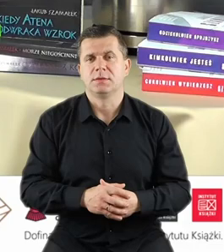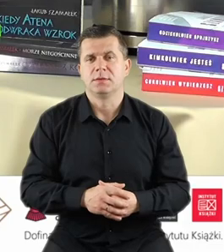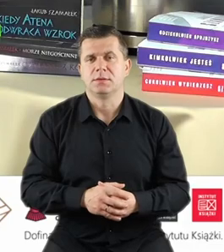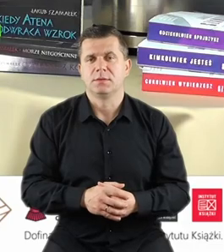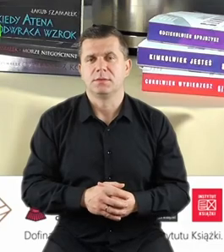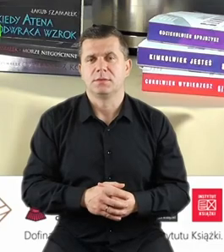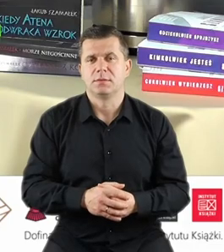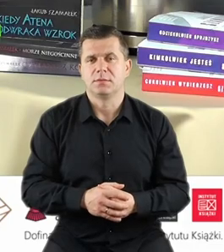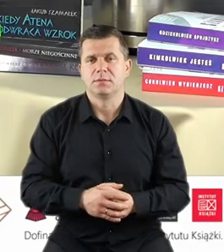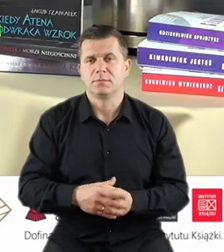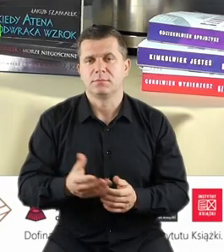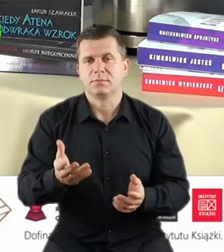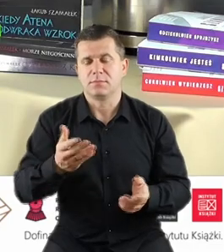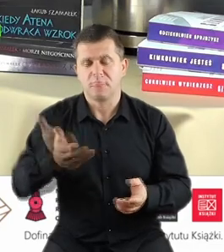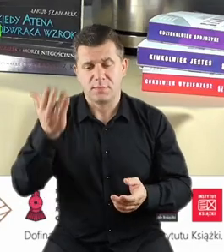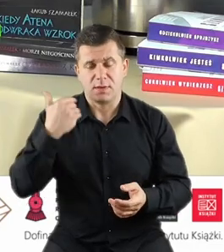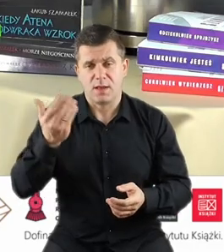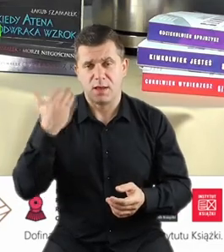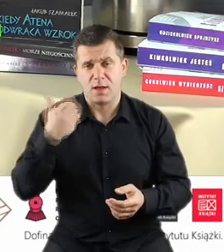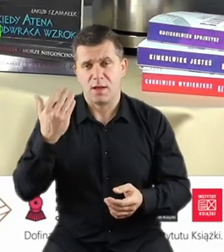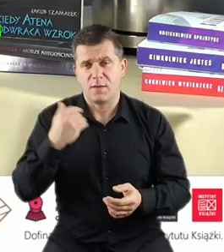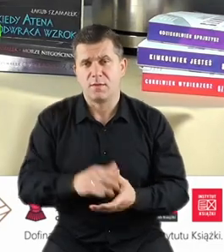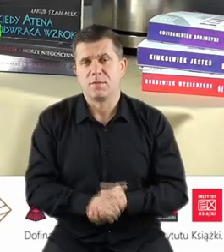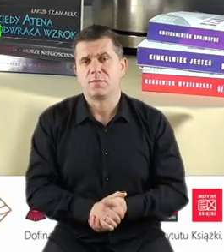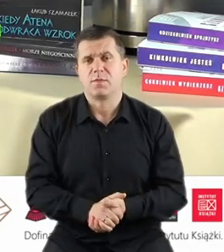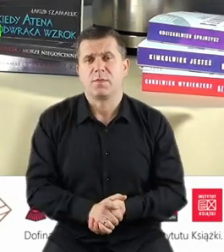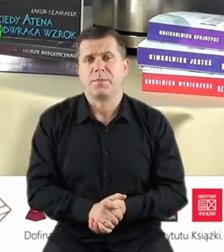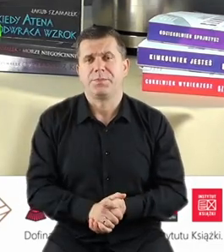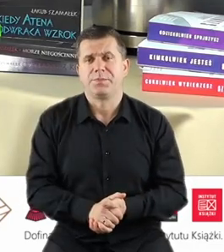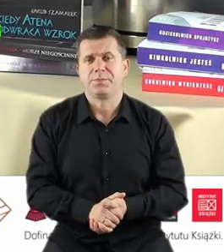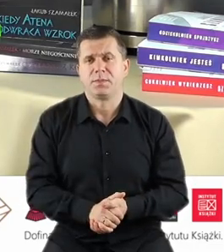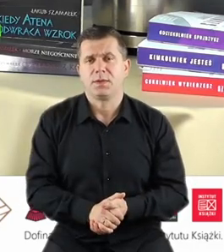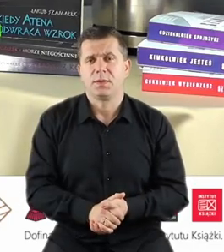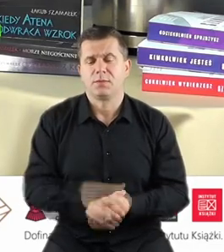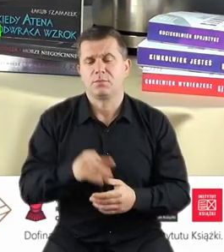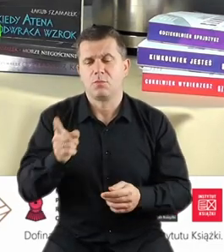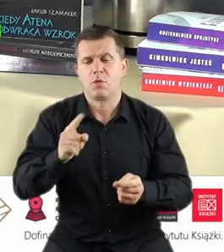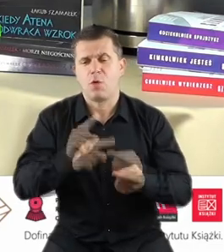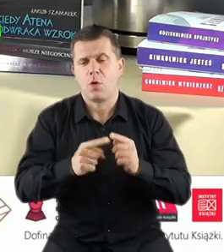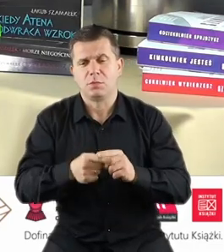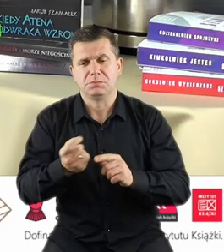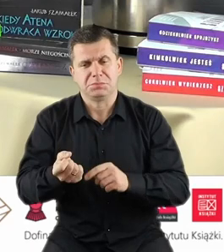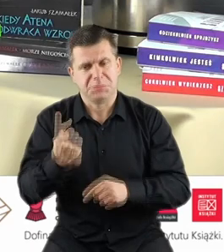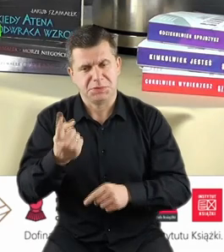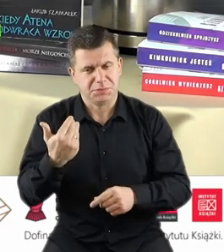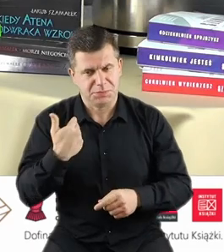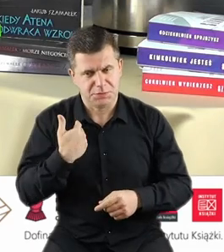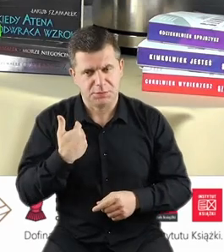może się nie rozwodzi, bo w tamtych akurat w tamtym kontekście to dosyć nietypowe